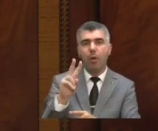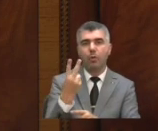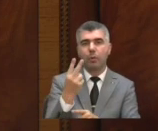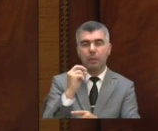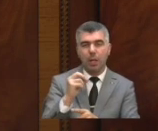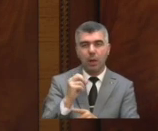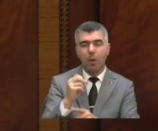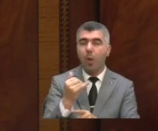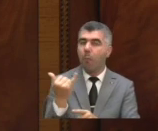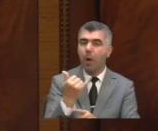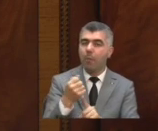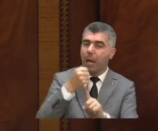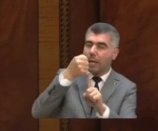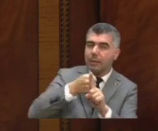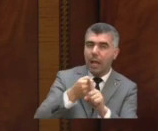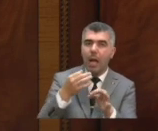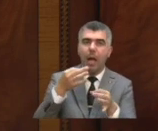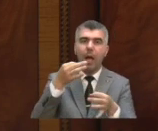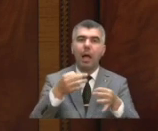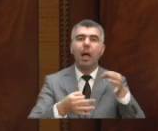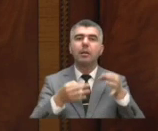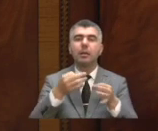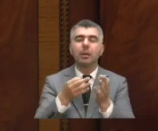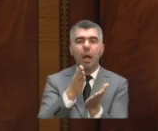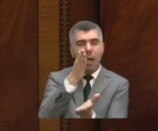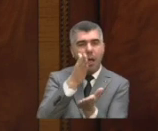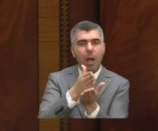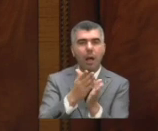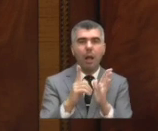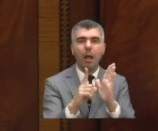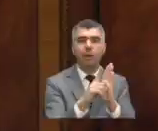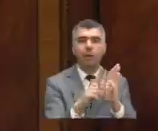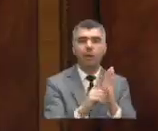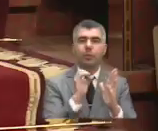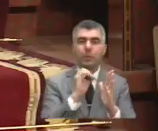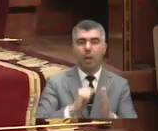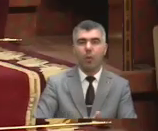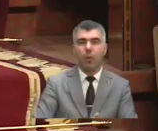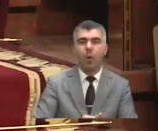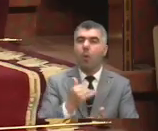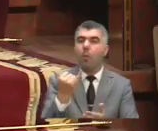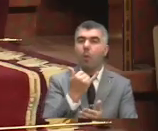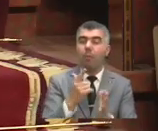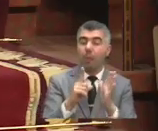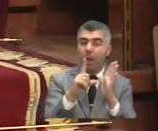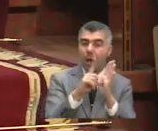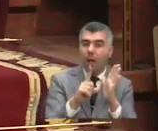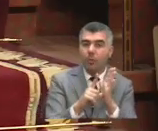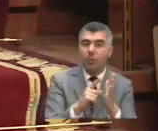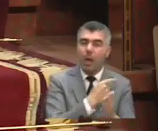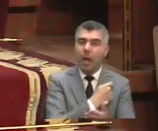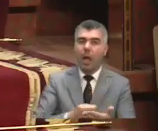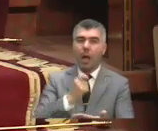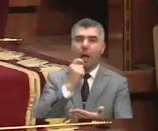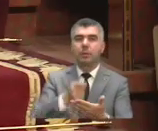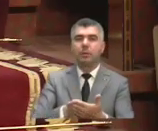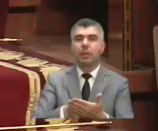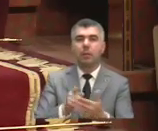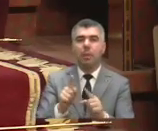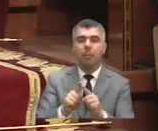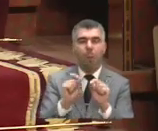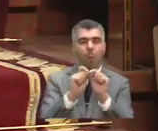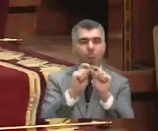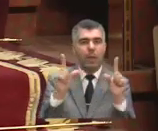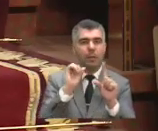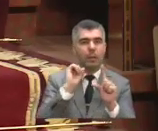العداله من اجل تعزيز دوله الحق والقانون وضمان الامن القانوني وال والقضاء اللازم